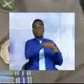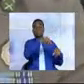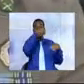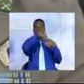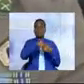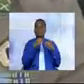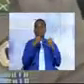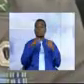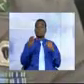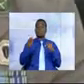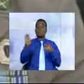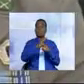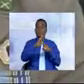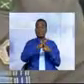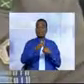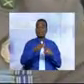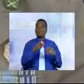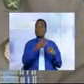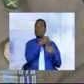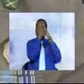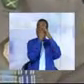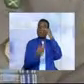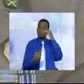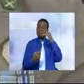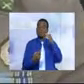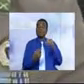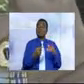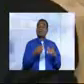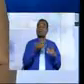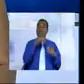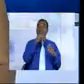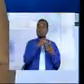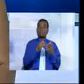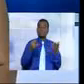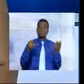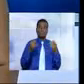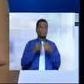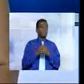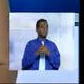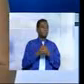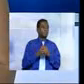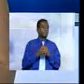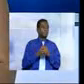nombreuses affaires de meurtres et de disparitions qui ont émaillé son règne à Kati.